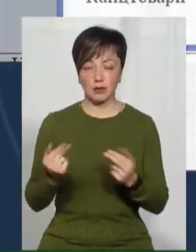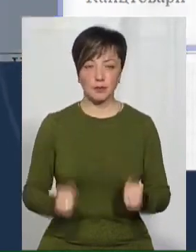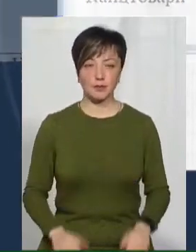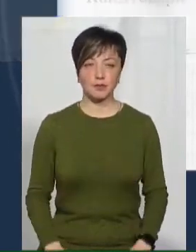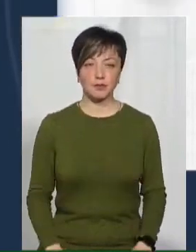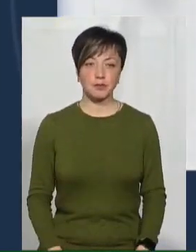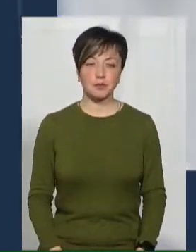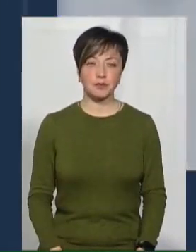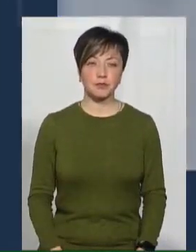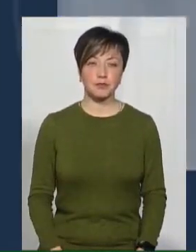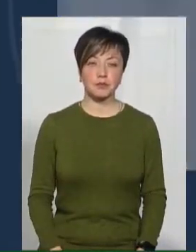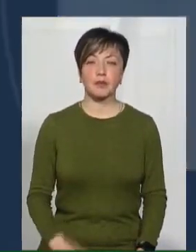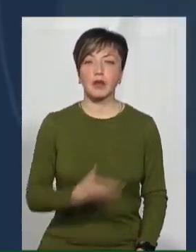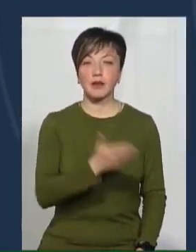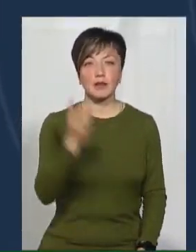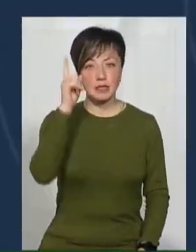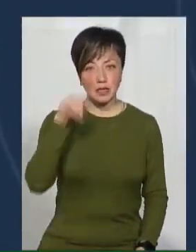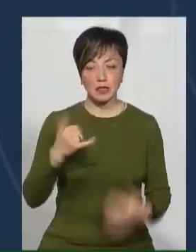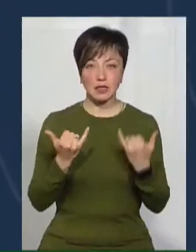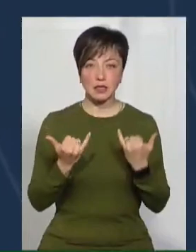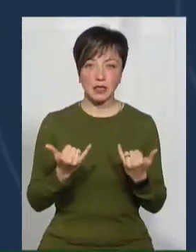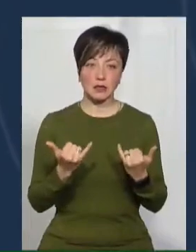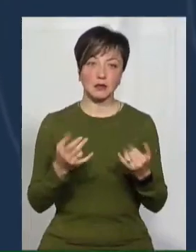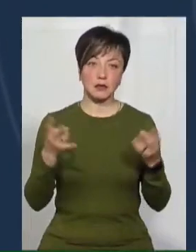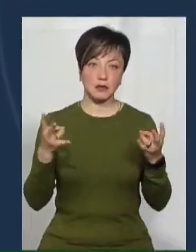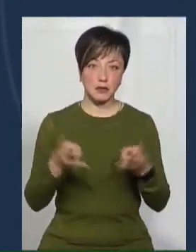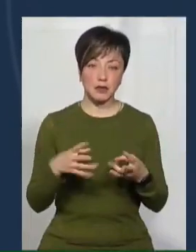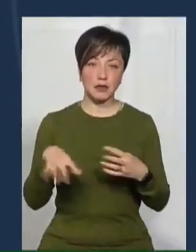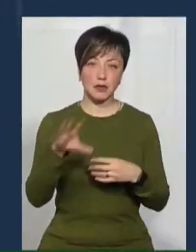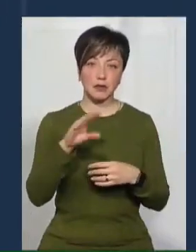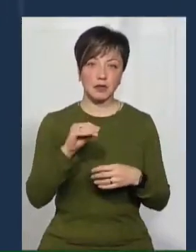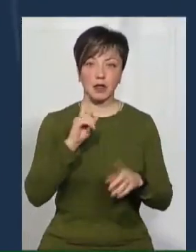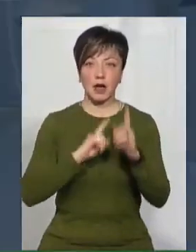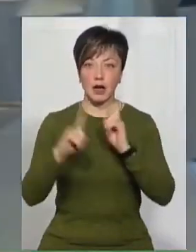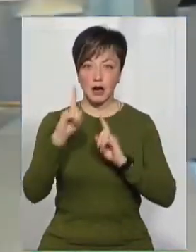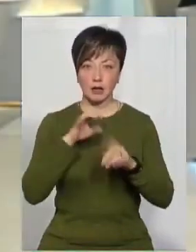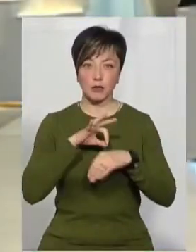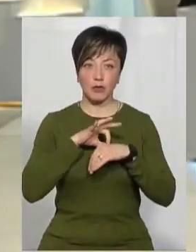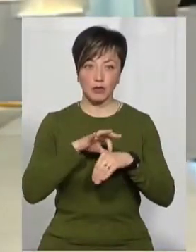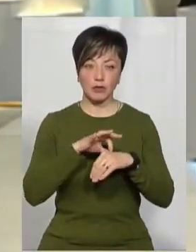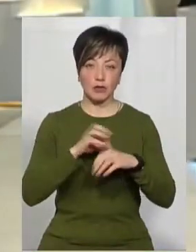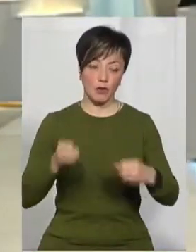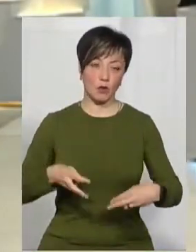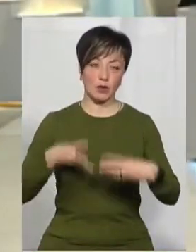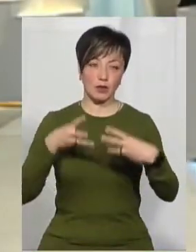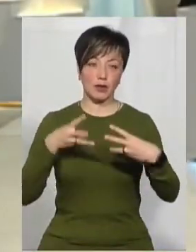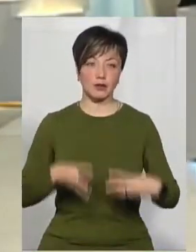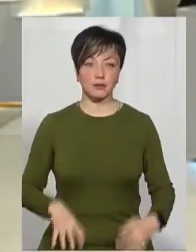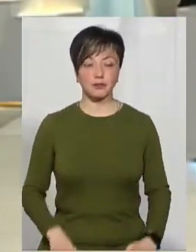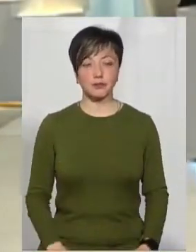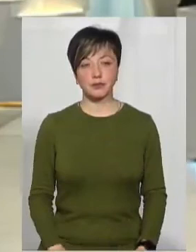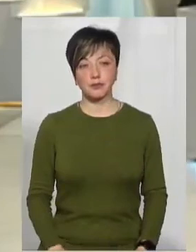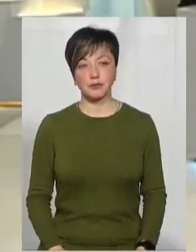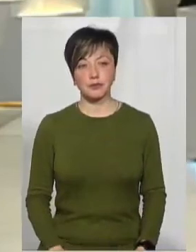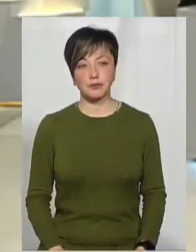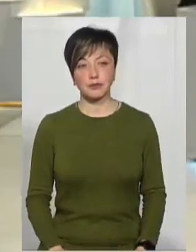Є моніторинг, є так само, ну, ви знаєте, якби зараз вони стали в нагоді, тому що, ну, всі там селекторні наради зараз відбуваються, якби, в онлайн-режимі. Тому,